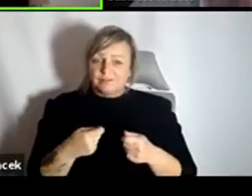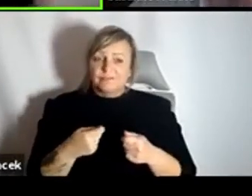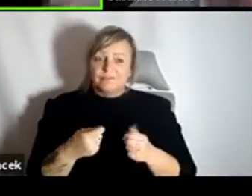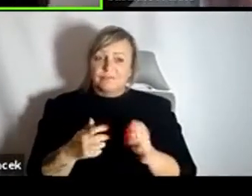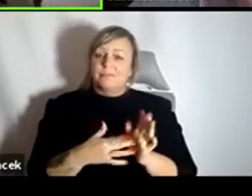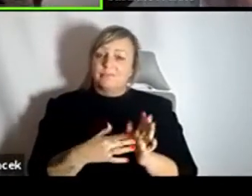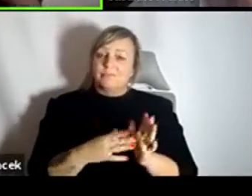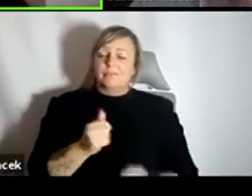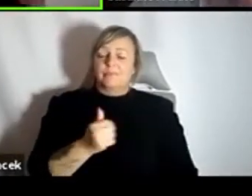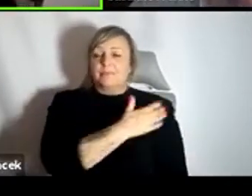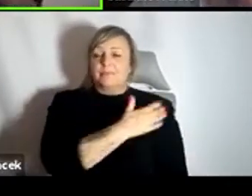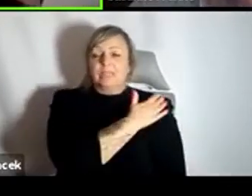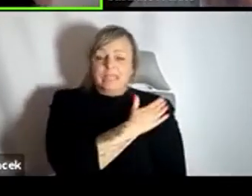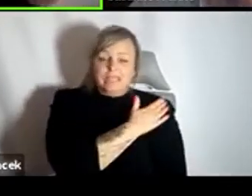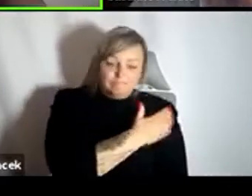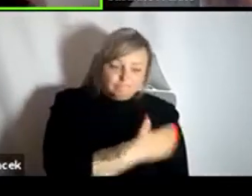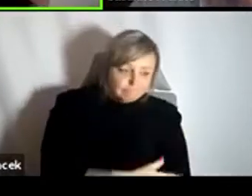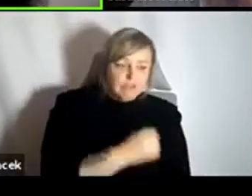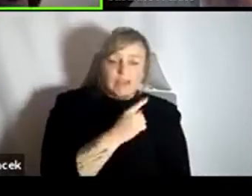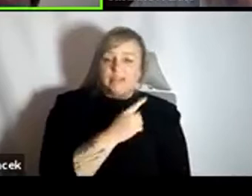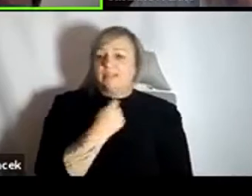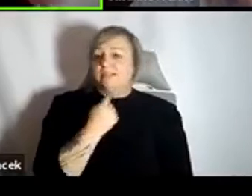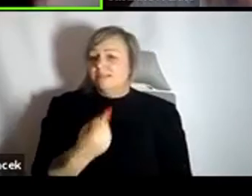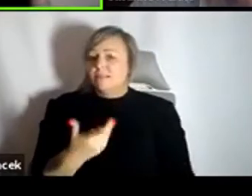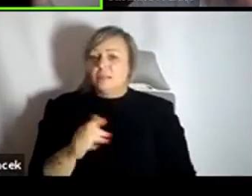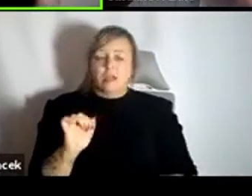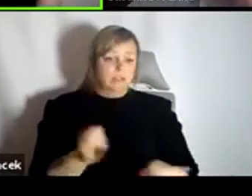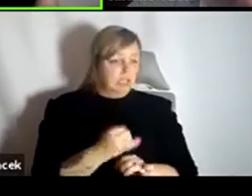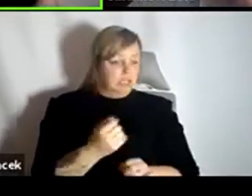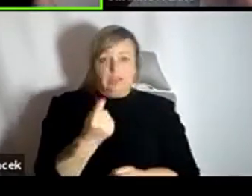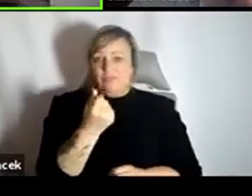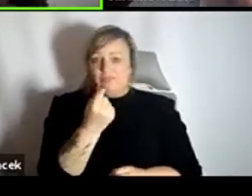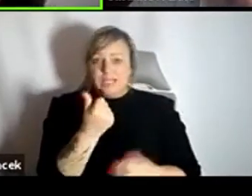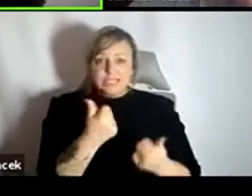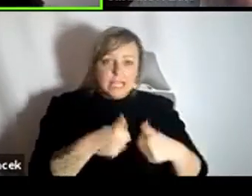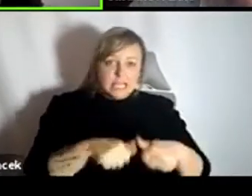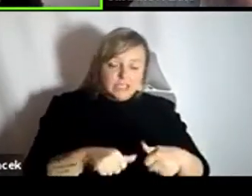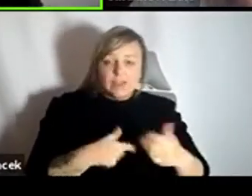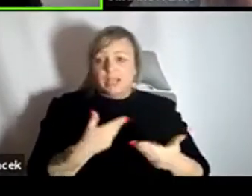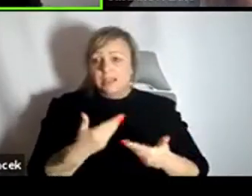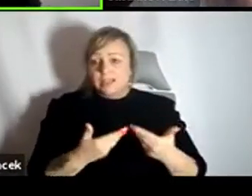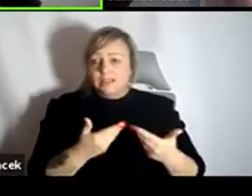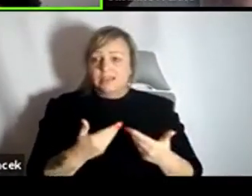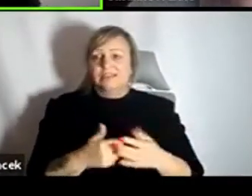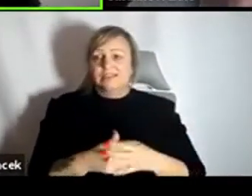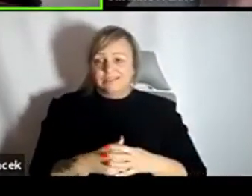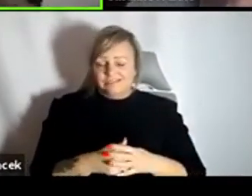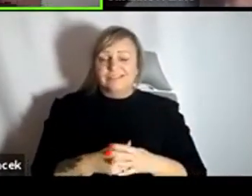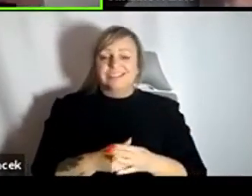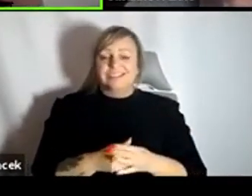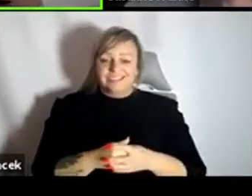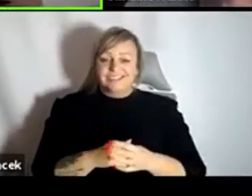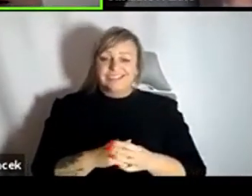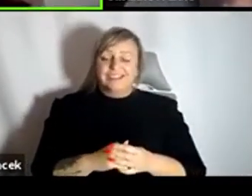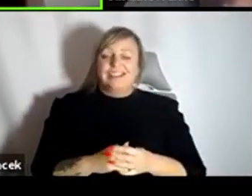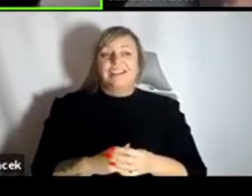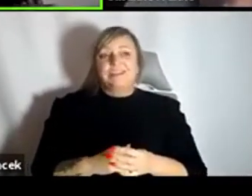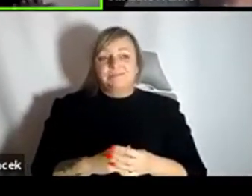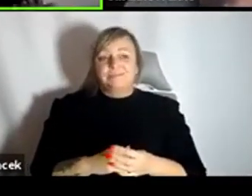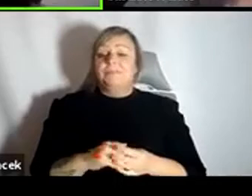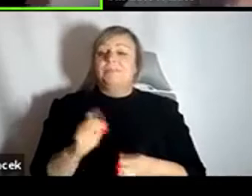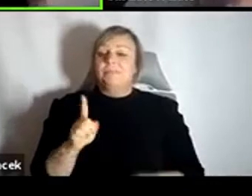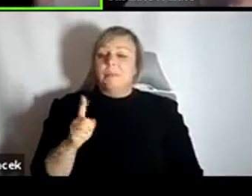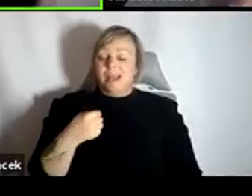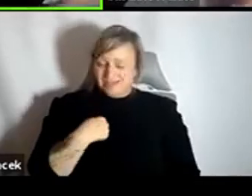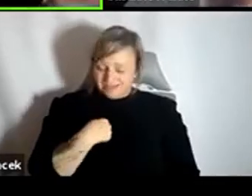ne, die Vereine sagen ganz klar, sie können nicht, sie haben finanzielle Zwänge und so weiter. Wir wollten das nicht so ausufernd diskutieren, das haben wir ja gesagt. Ich würde